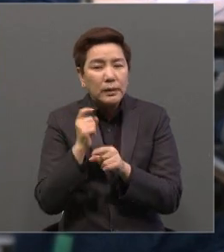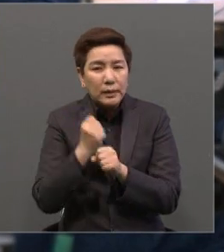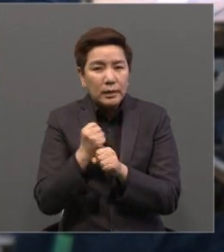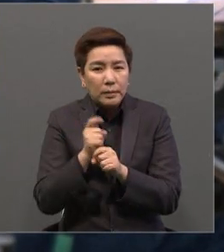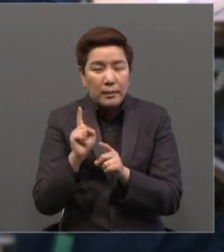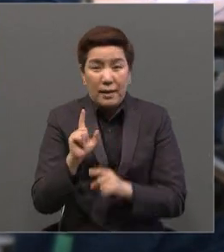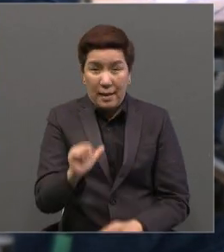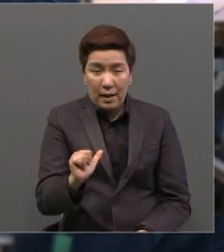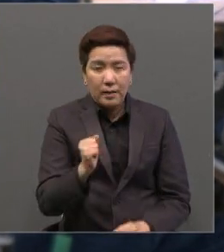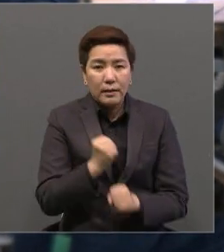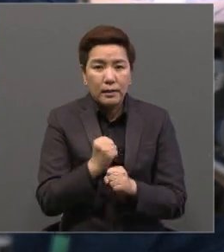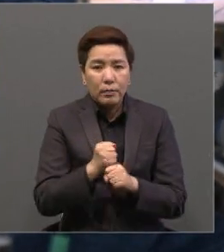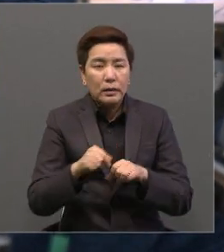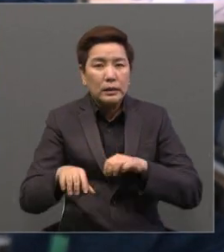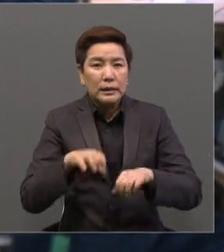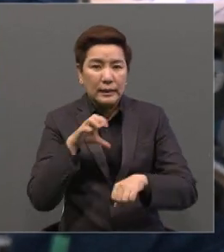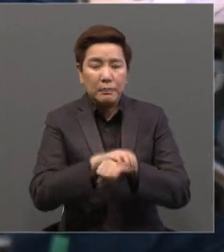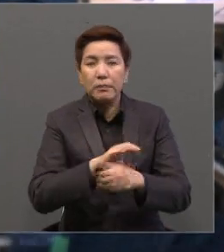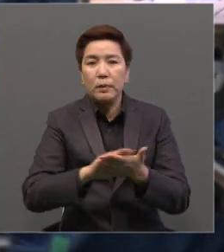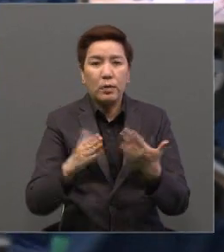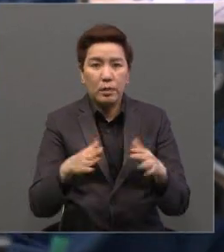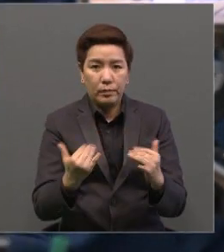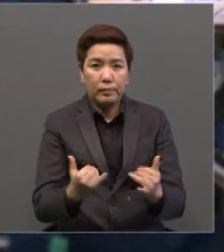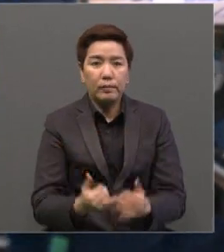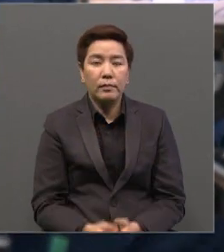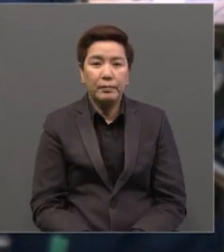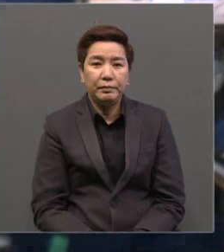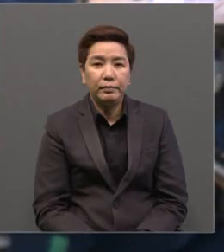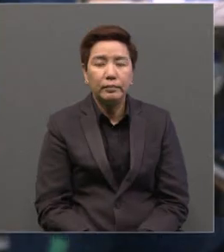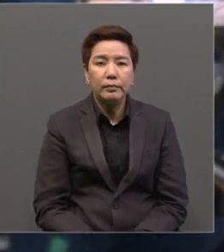ตัวหลักที่เราได้ดำเนินการจับเรียบร้อยหมดแล้วครับ